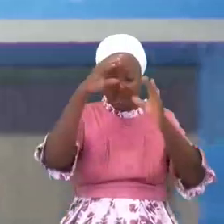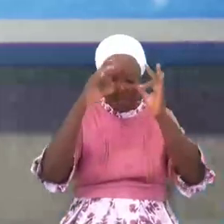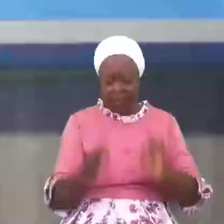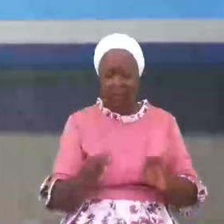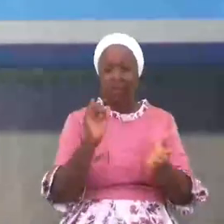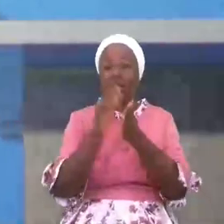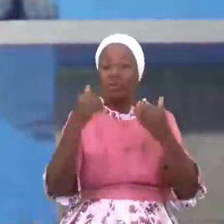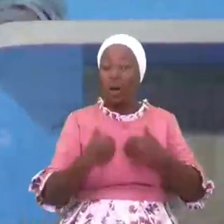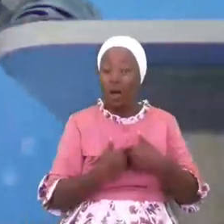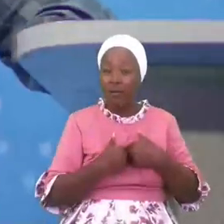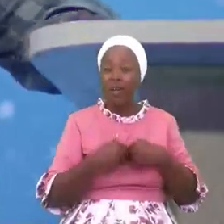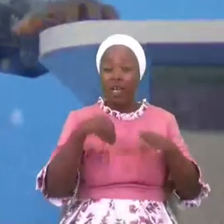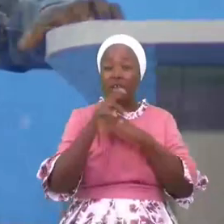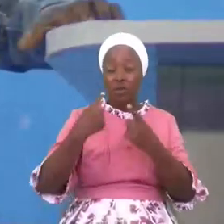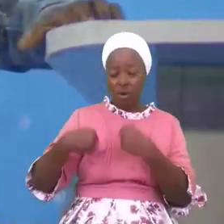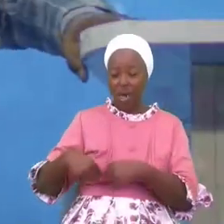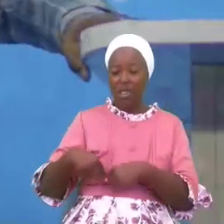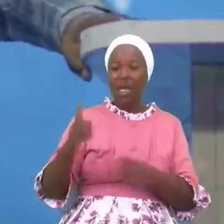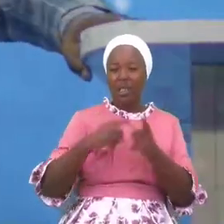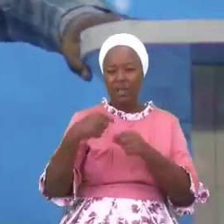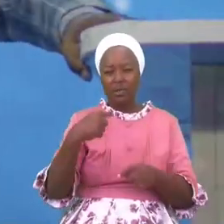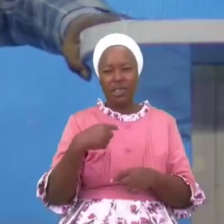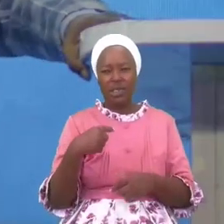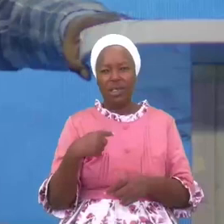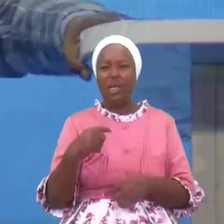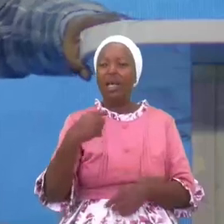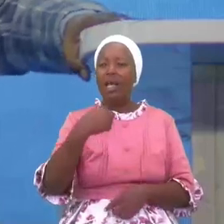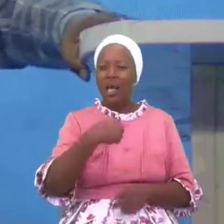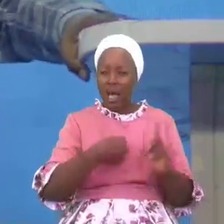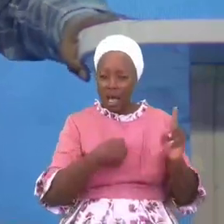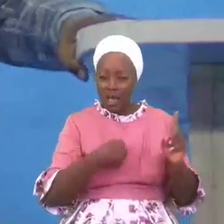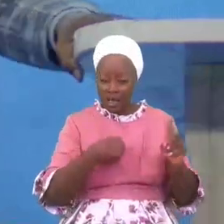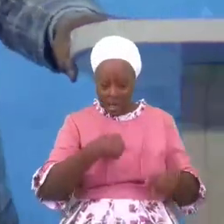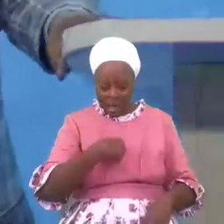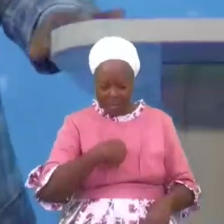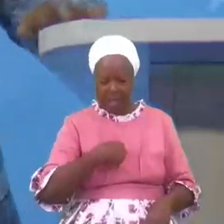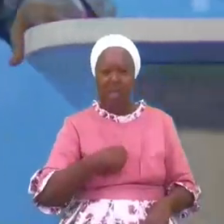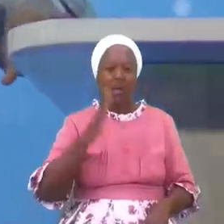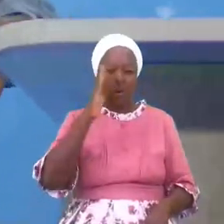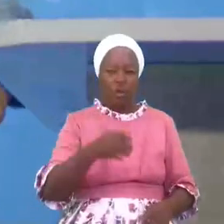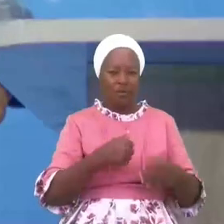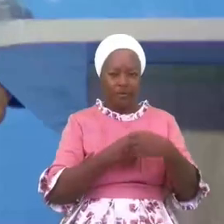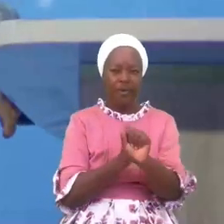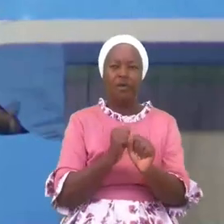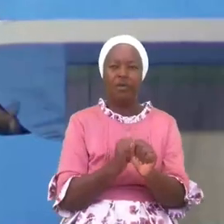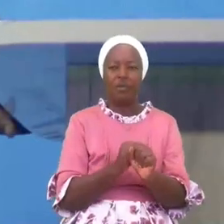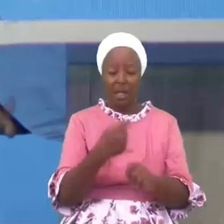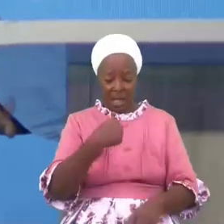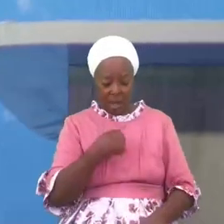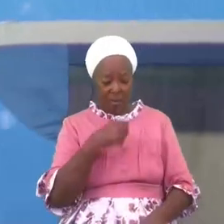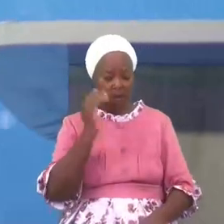toute la détermination que tu auras dans ton cœur, et tu dis, je vais suivre, et tu